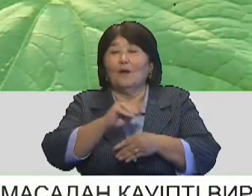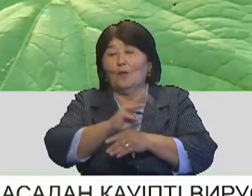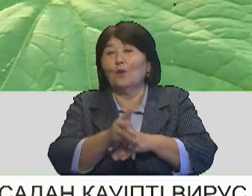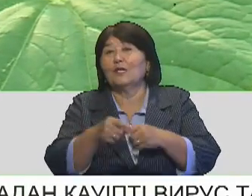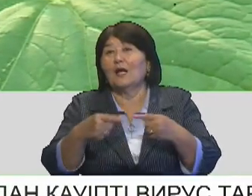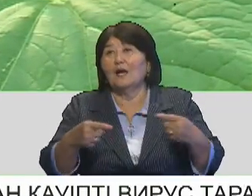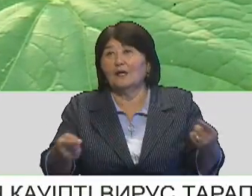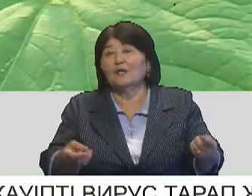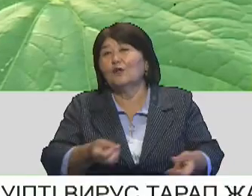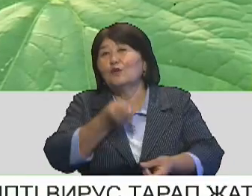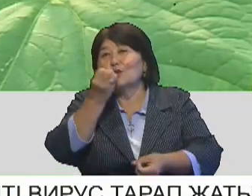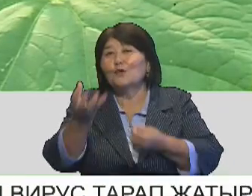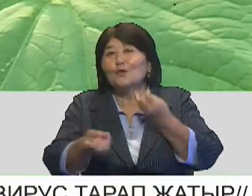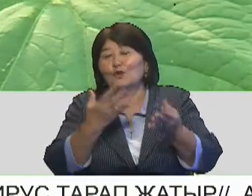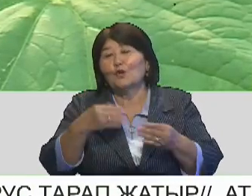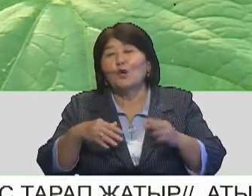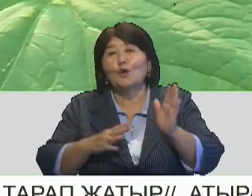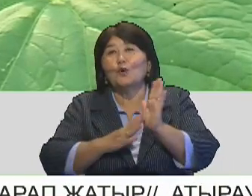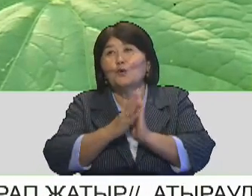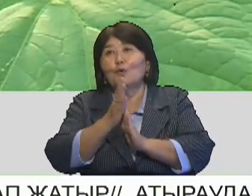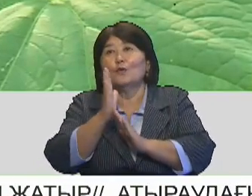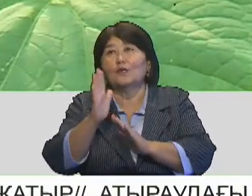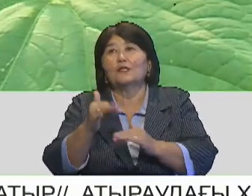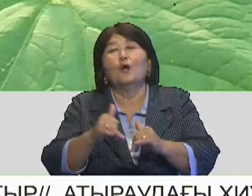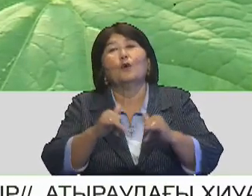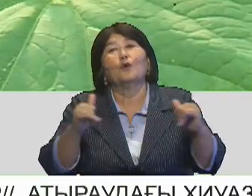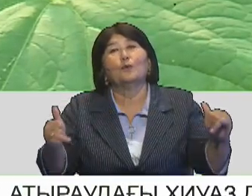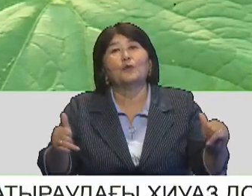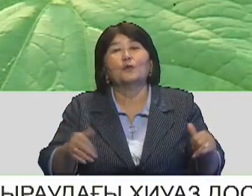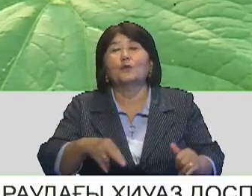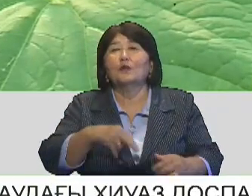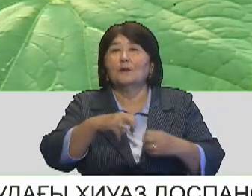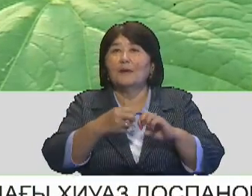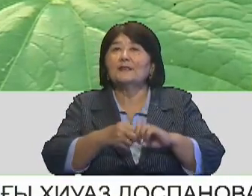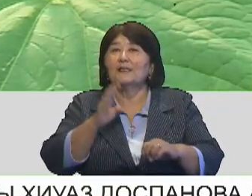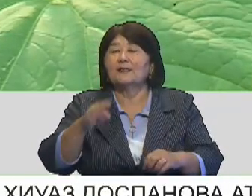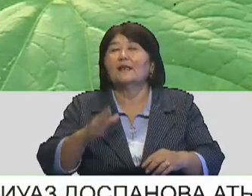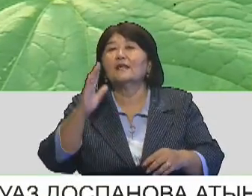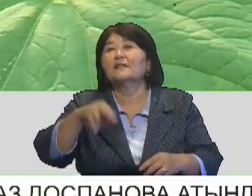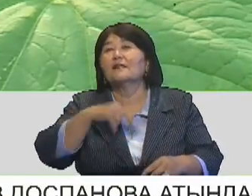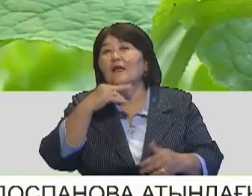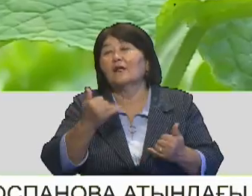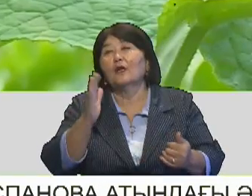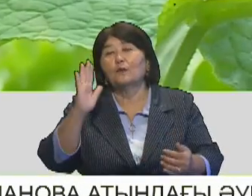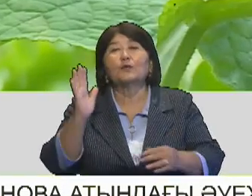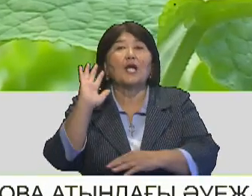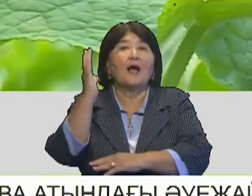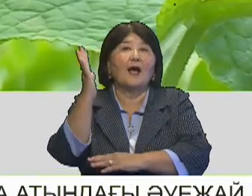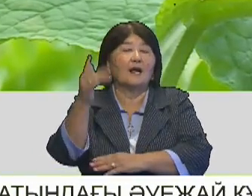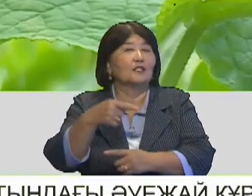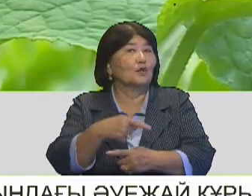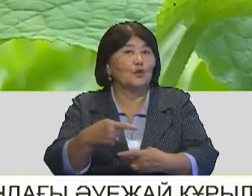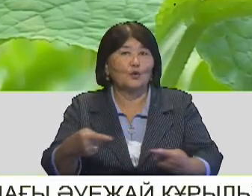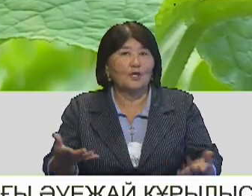әртүрлі гүлдердің өсіріп осы гүлдерді көбейту мәселесіне не біз келешекте назар аударамыз. Сонымен қатар мынау ағаштардың түрлерін